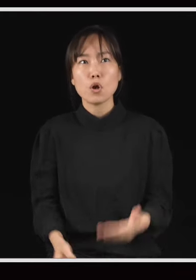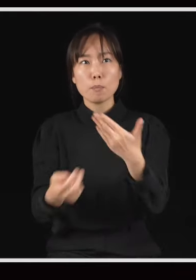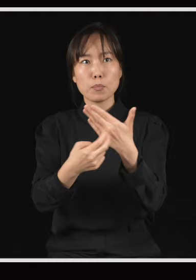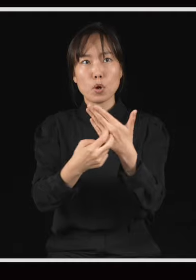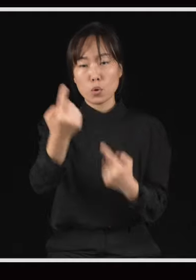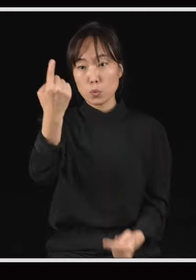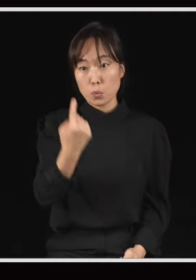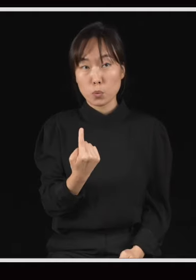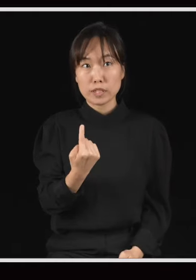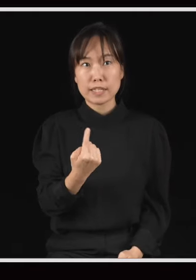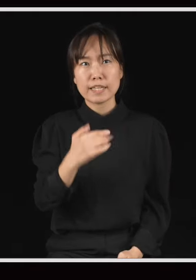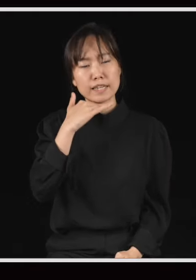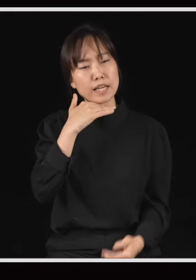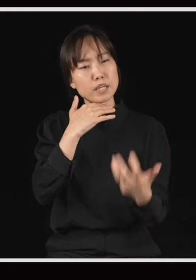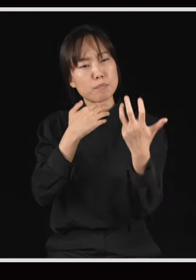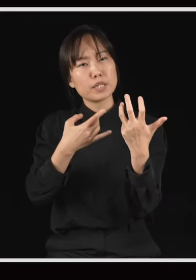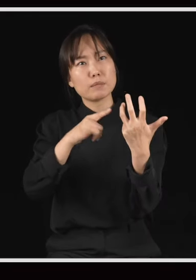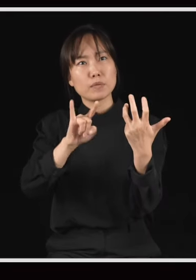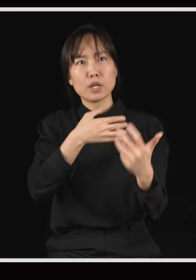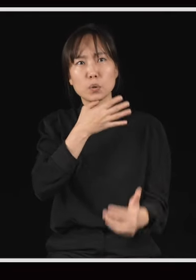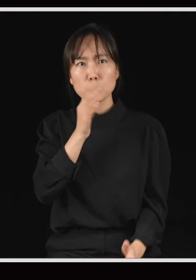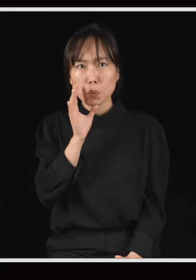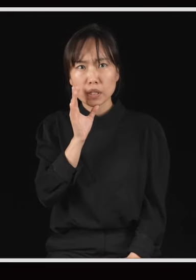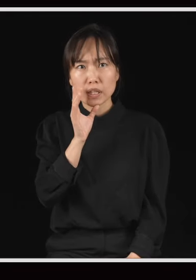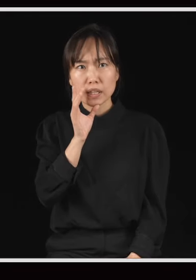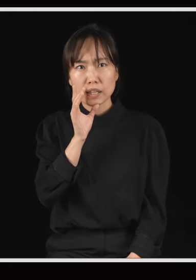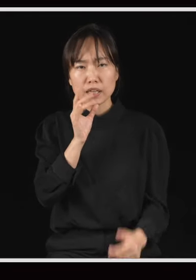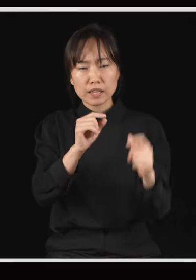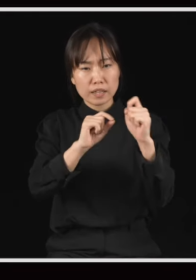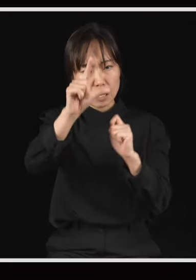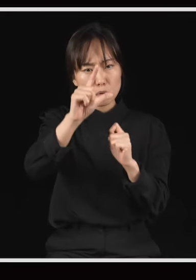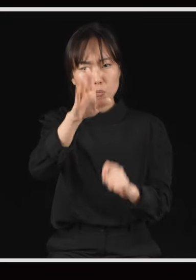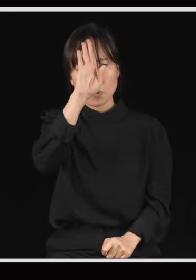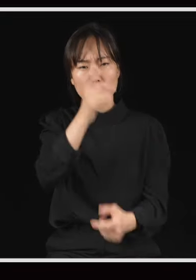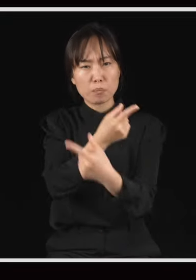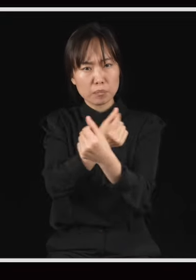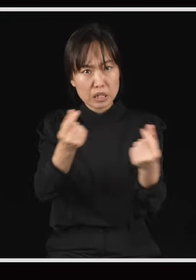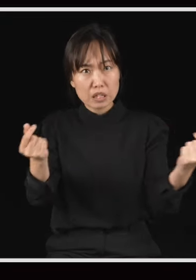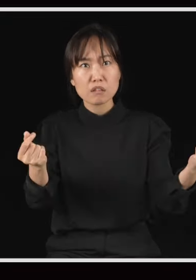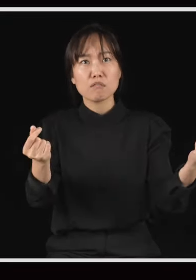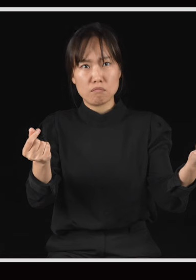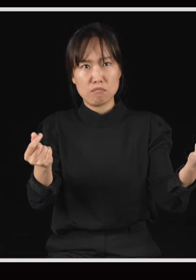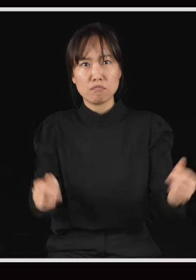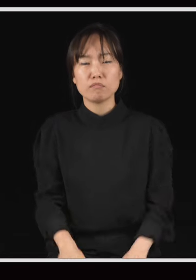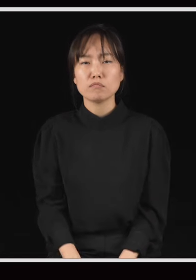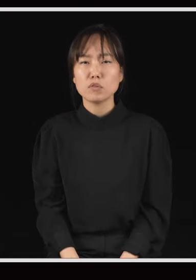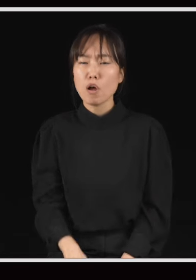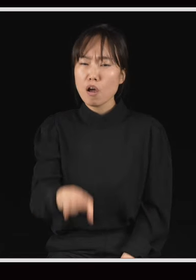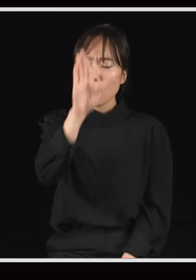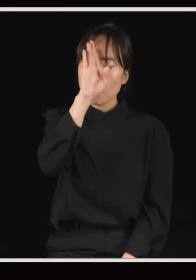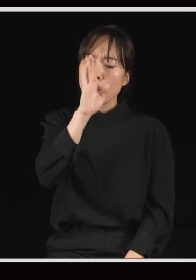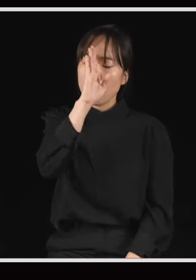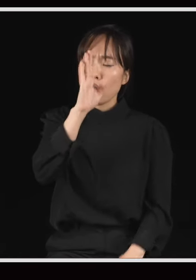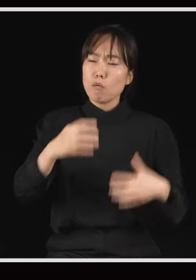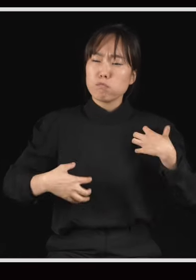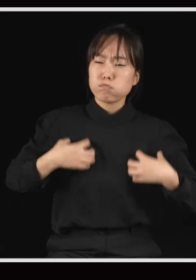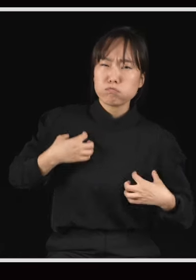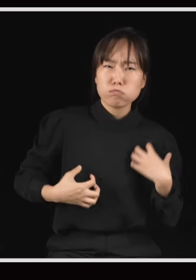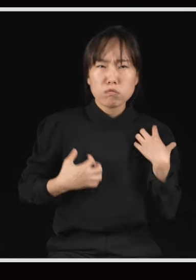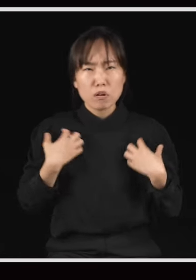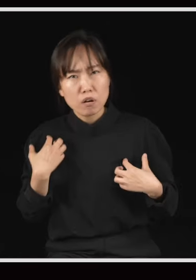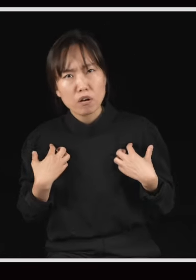굉장히 많은 할머니 분들이, 80대 어르신 분들이 이 모든 문제로 오십니다. 정말 온몸이 아프고